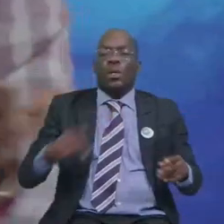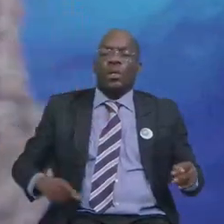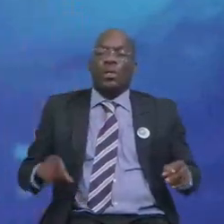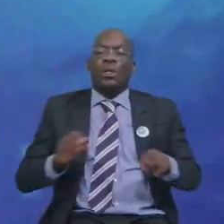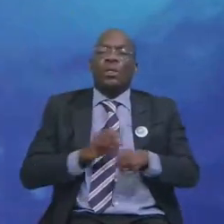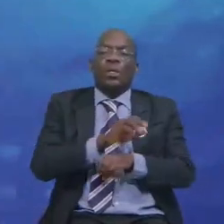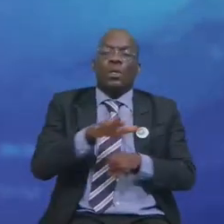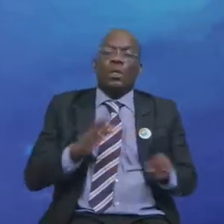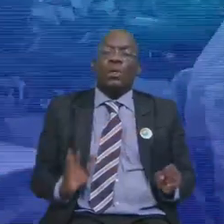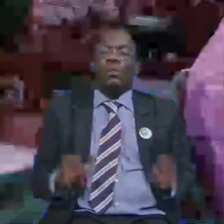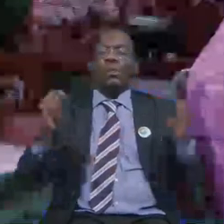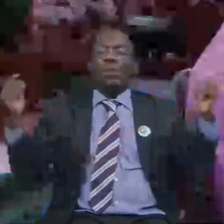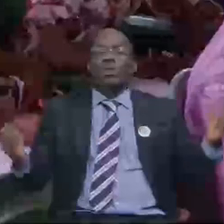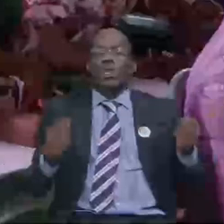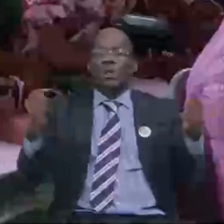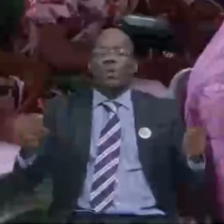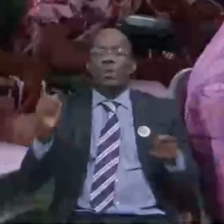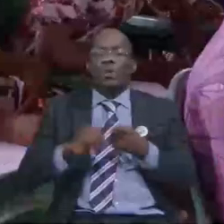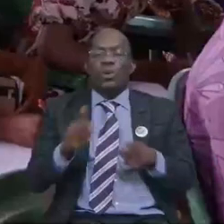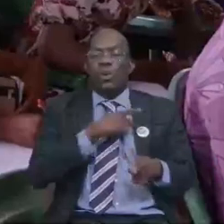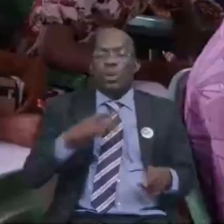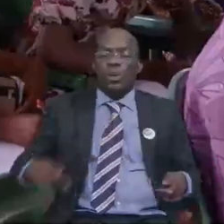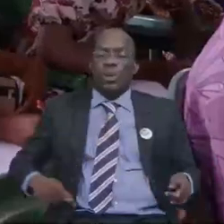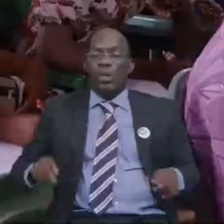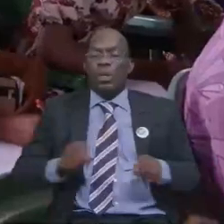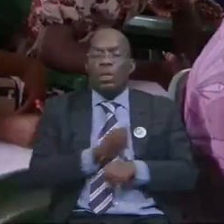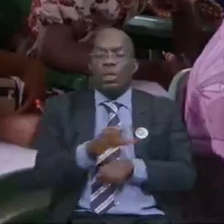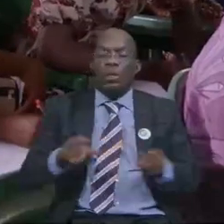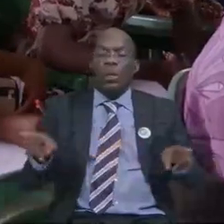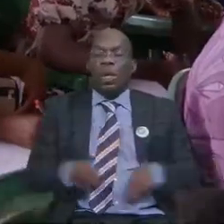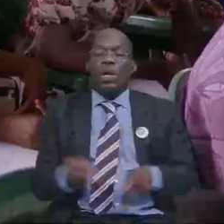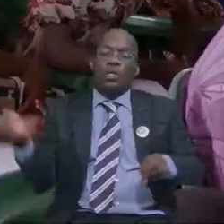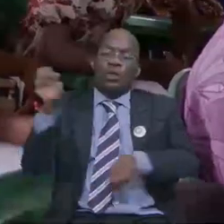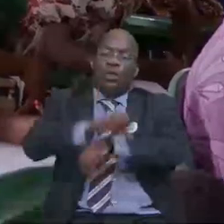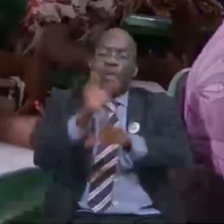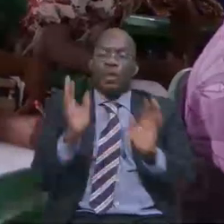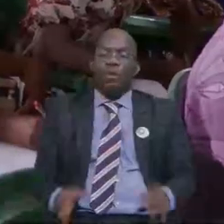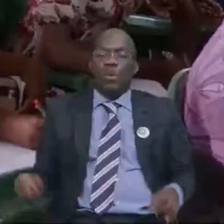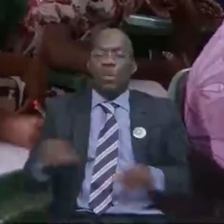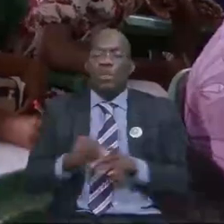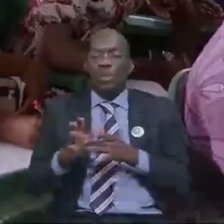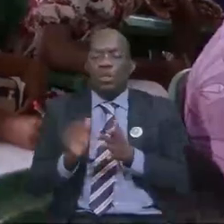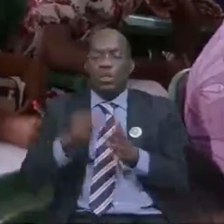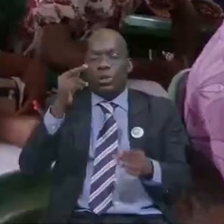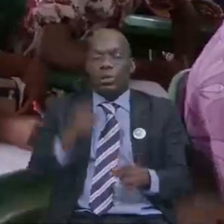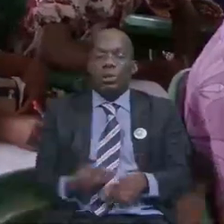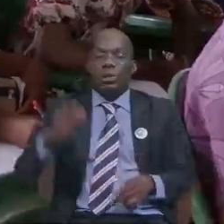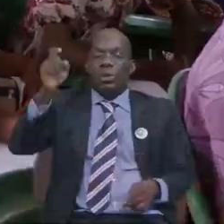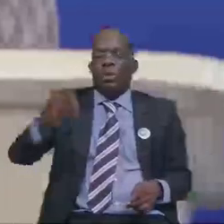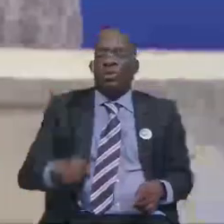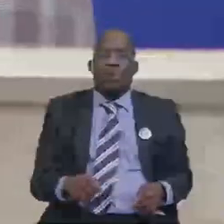dans le royaume en tant que vainqueur au nom de Jésus tu dois noter